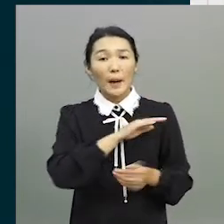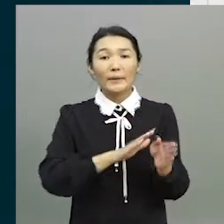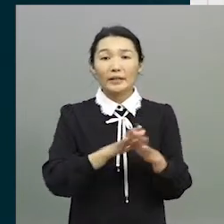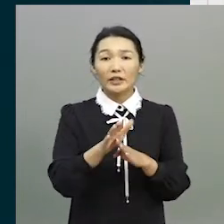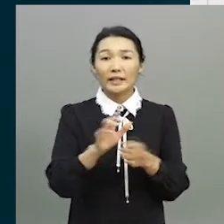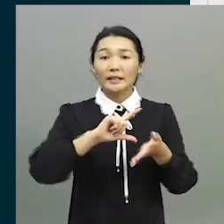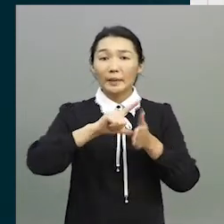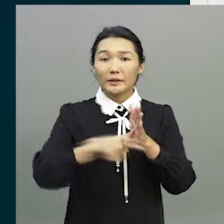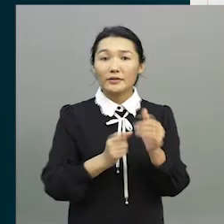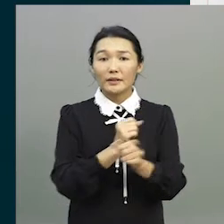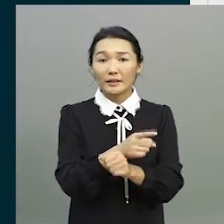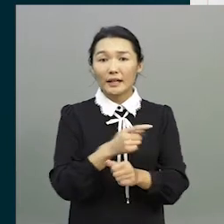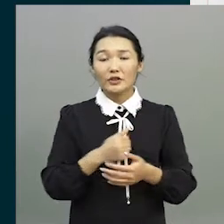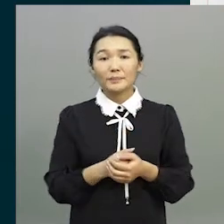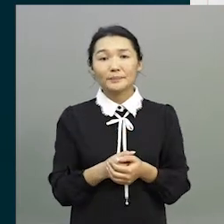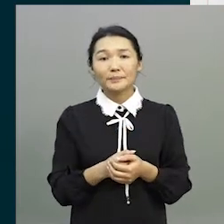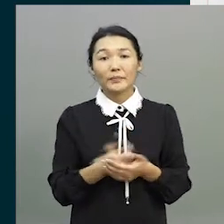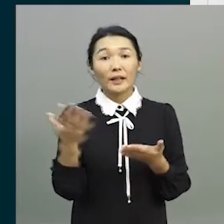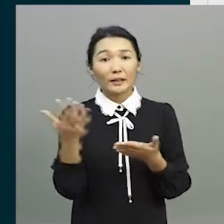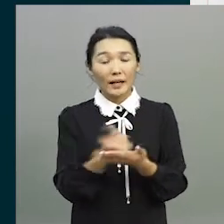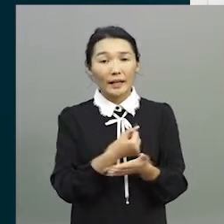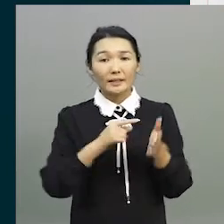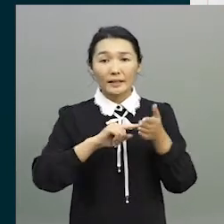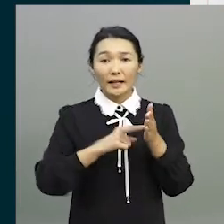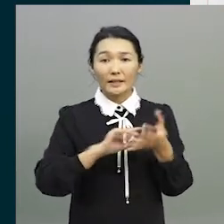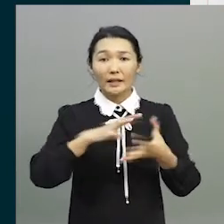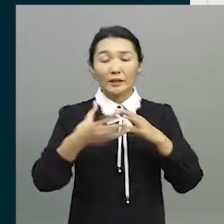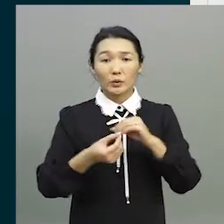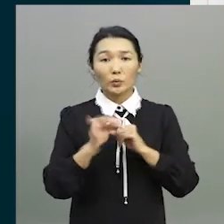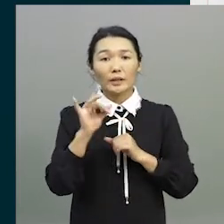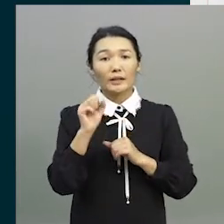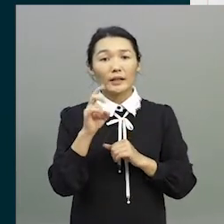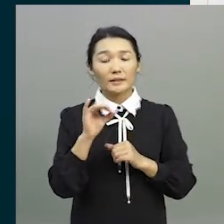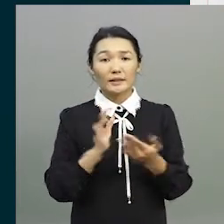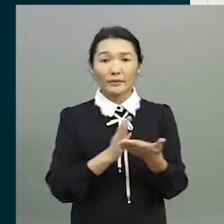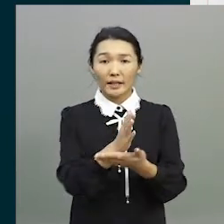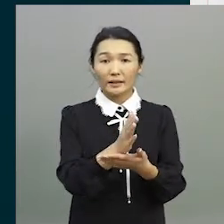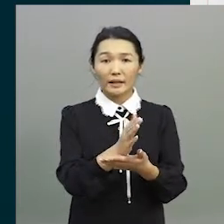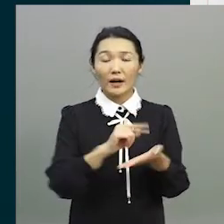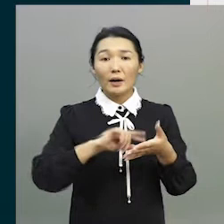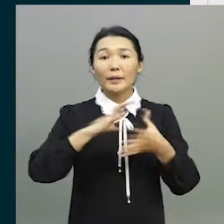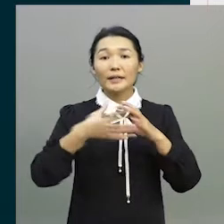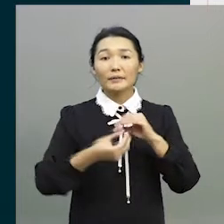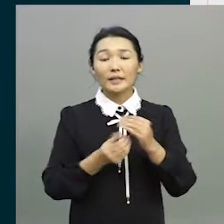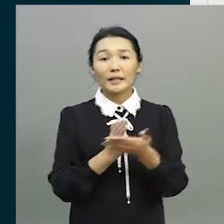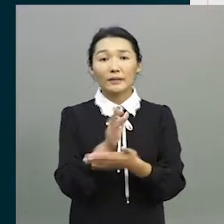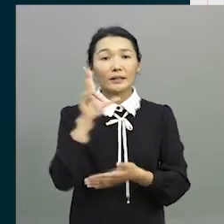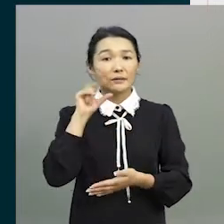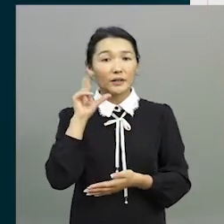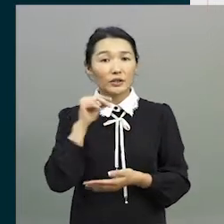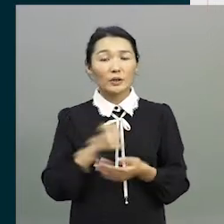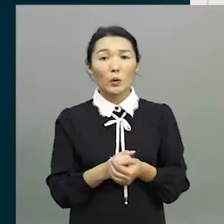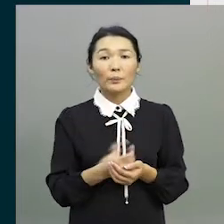геометрических задач находить координаты суммы и разности векторов произведение вектора на число и